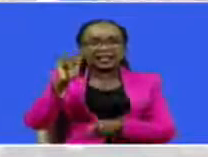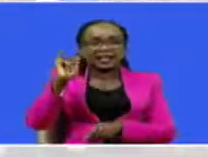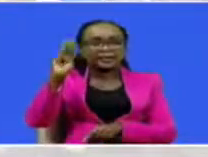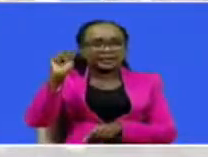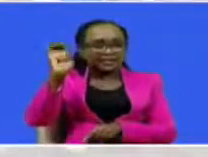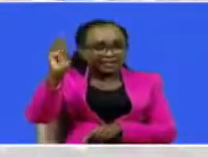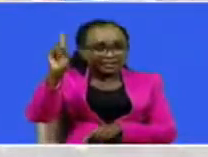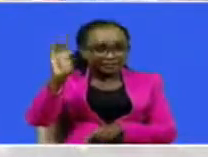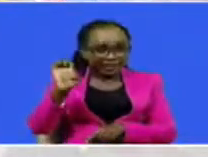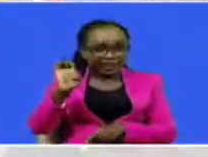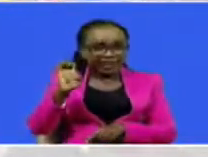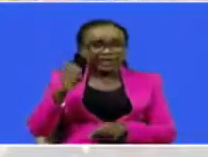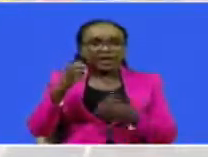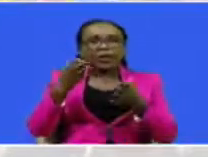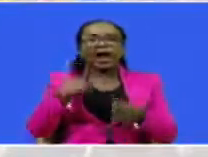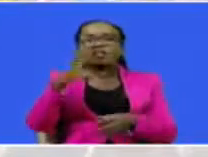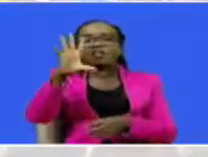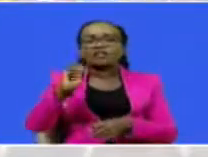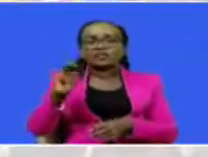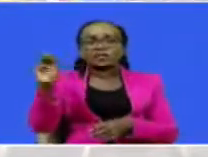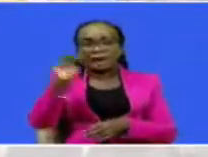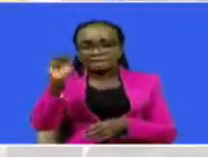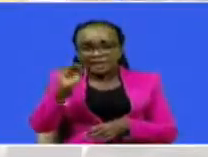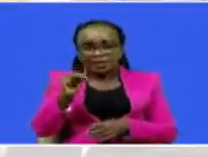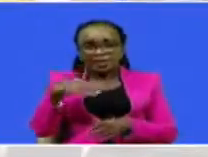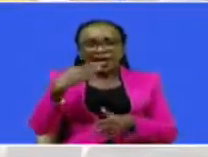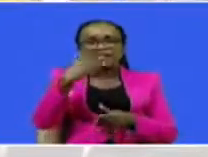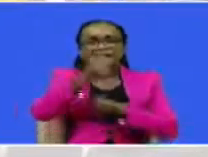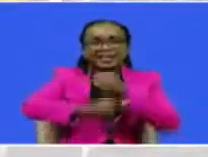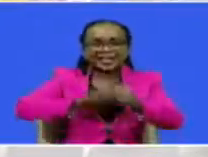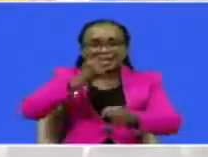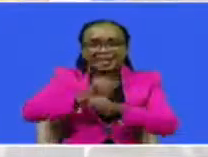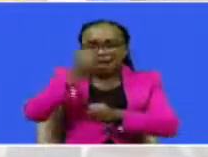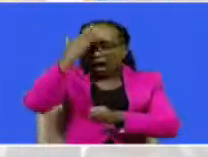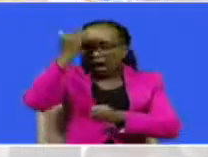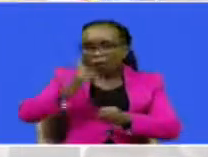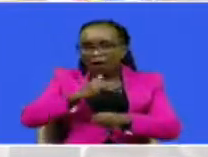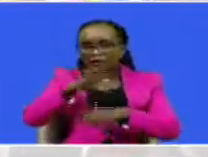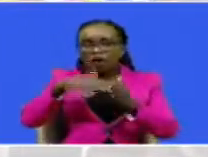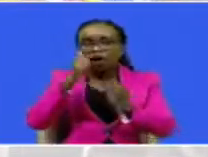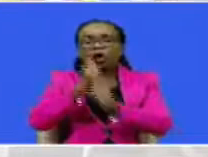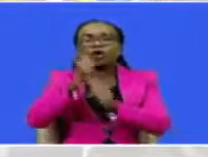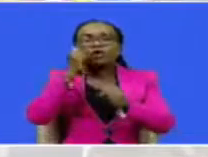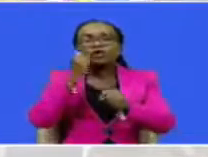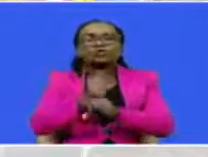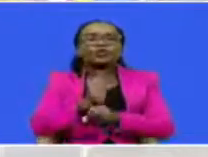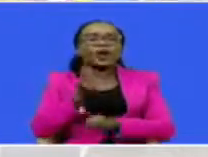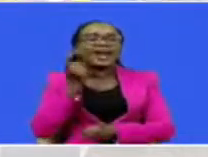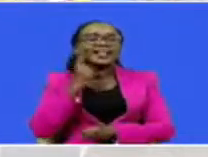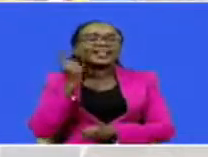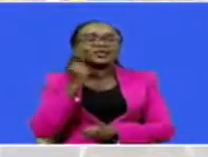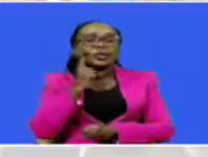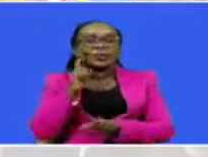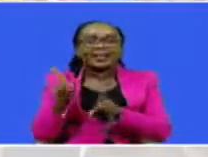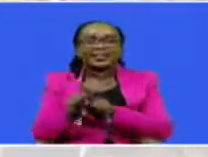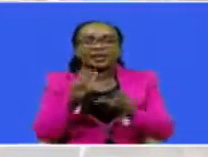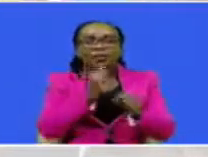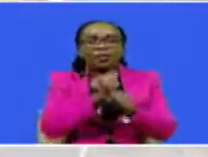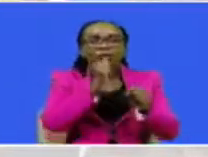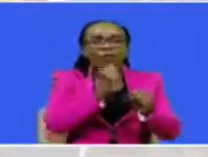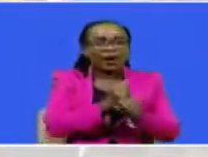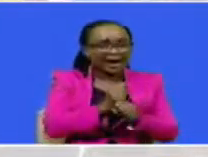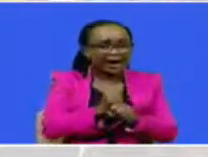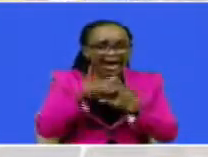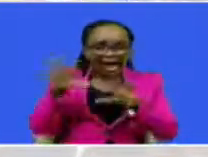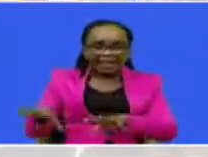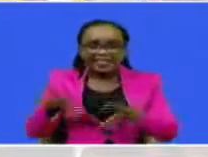Tunaweka bilioni 50 kila mwaka ili wale wanafanya kazi madukani, wale mnafanya